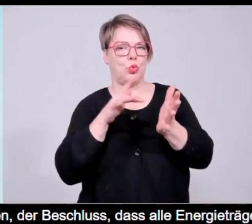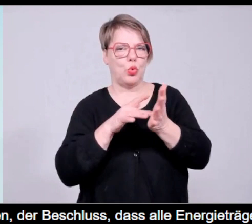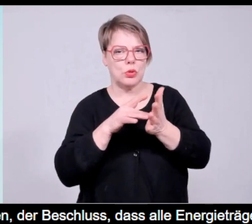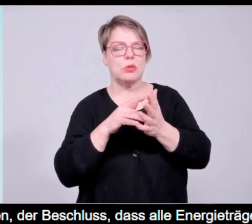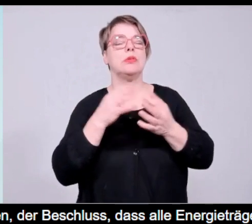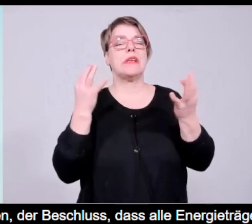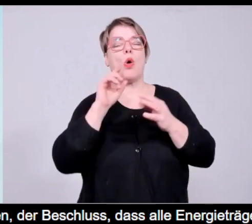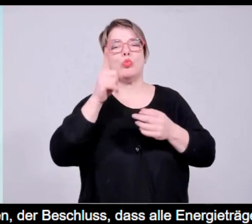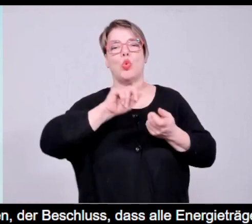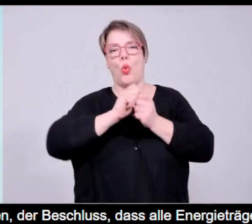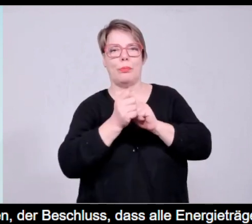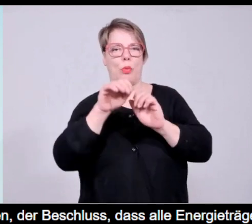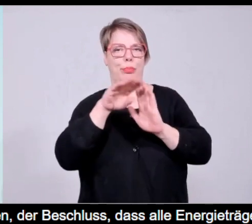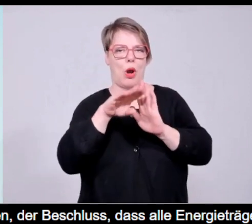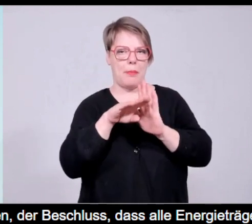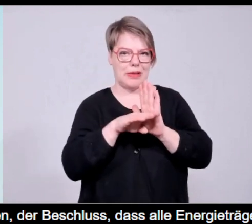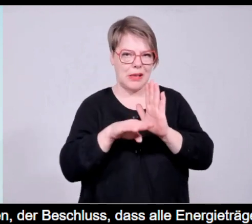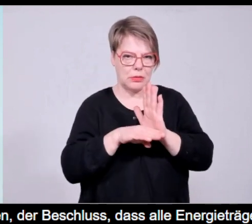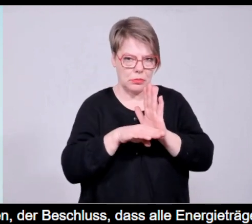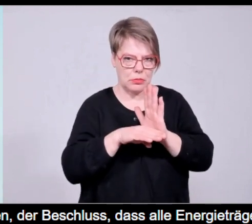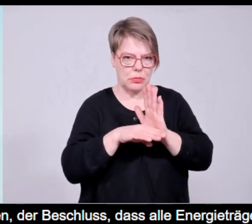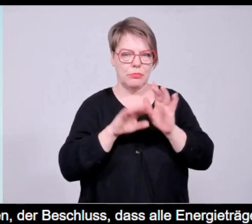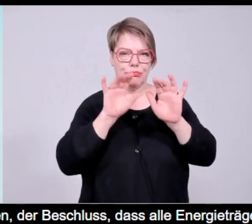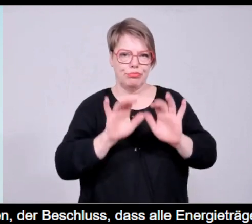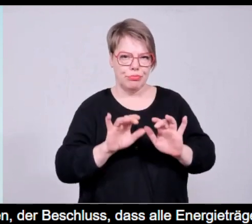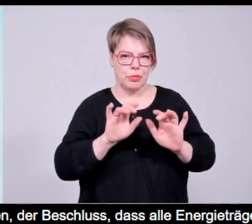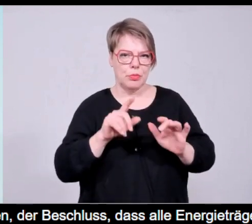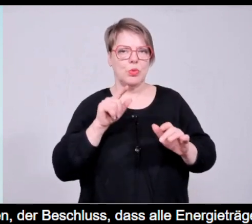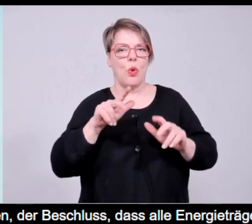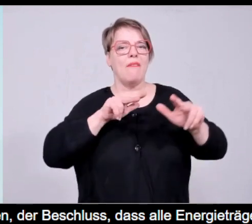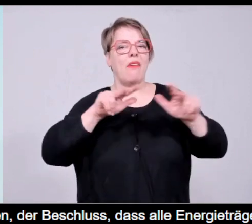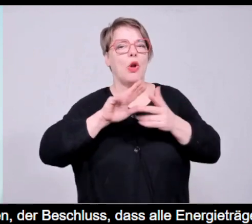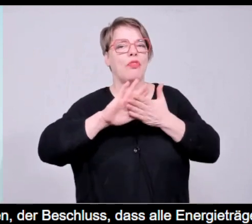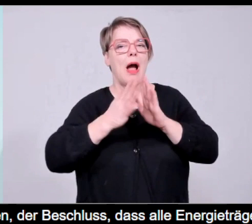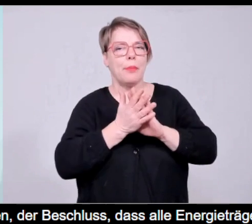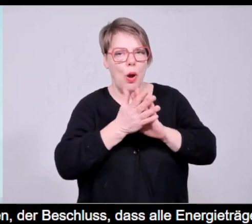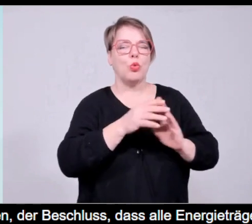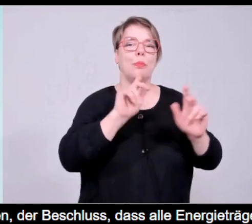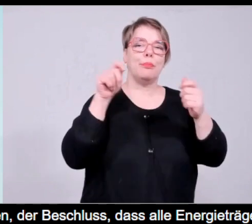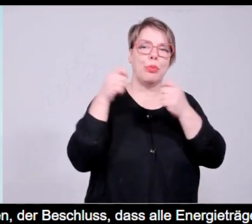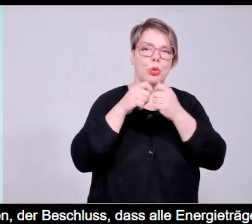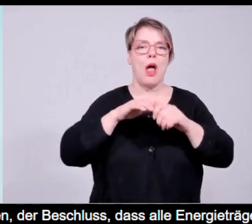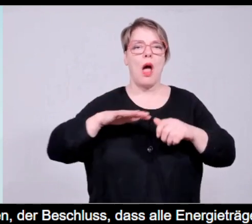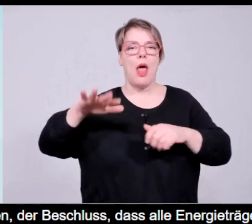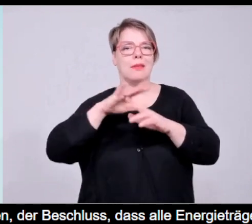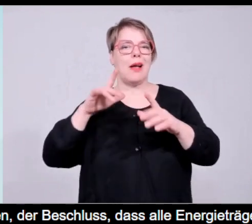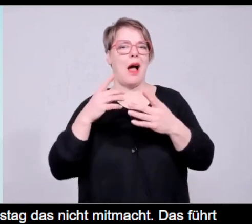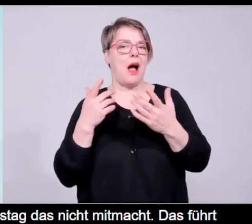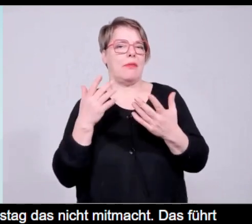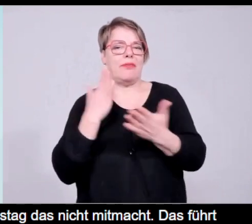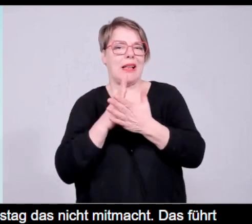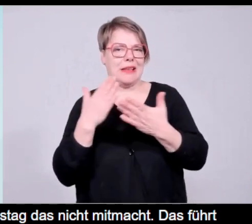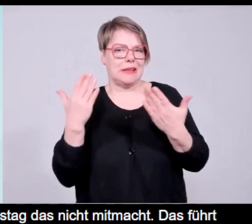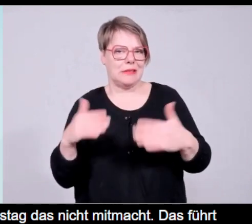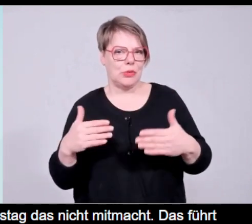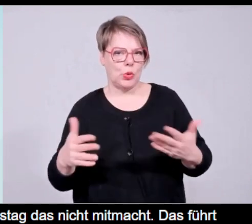Wegfall der Hilfe für die nicht leitungsgebundenen Energieträger wäre aus unserer Sicht für die Unternehmen